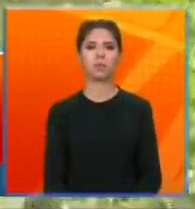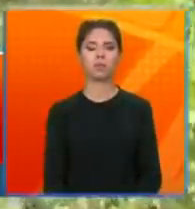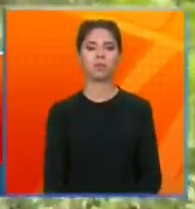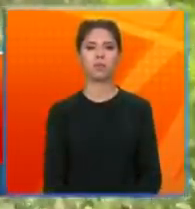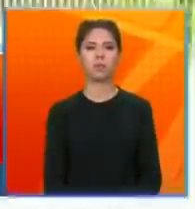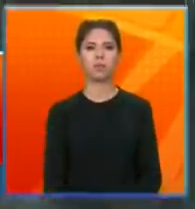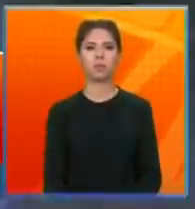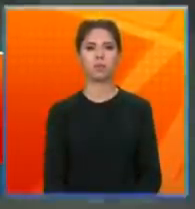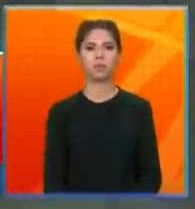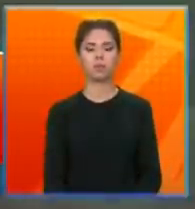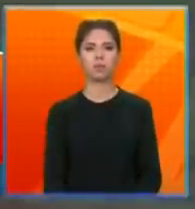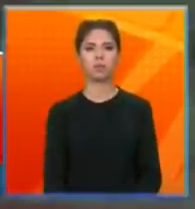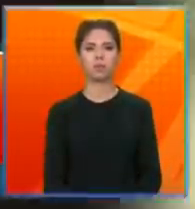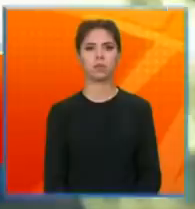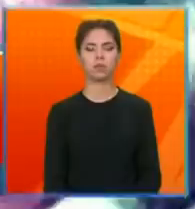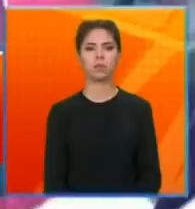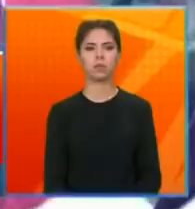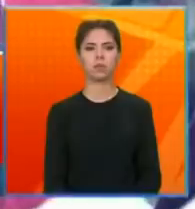şeytan da getirmiş olabilir.